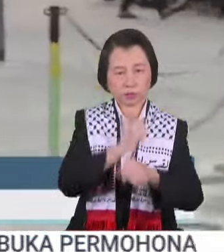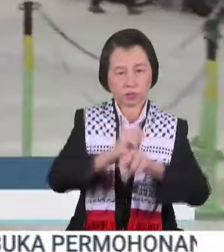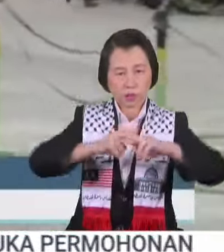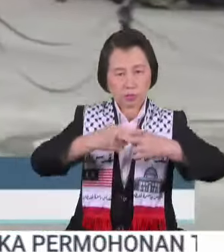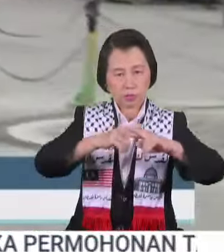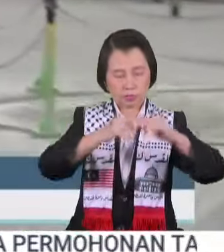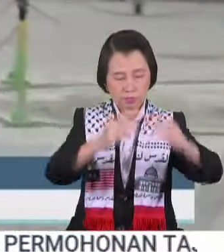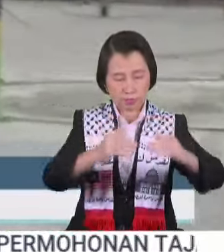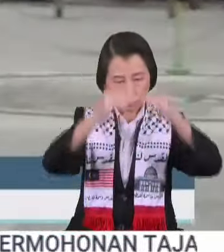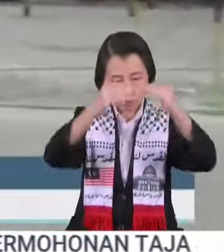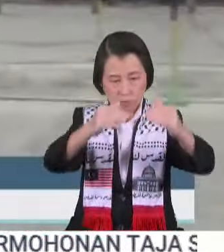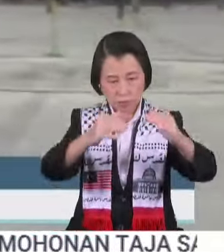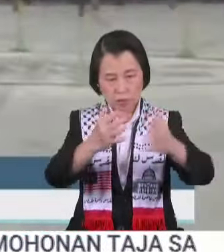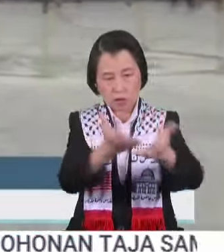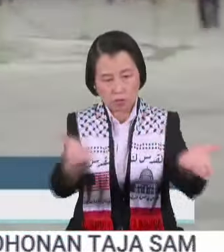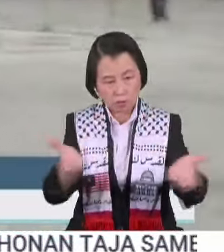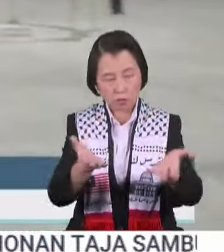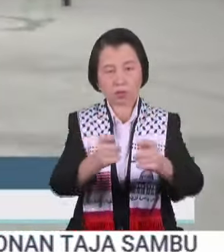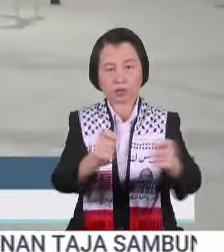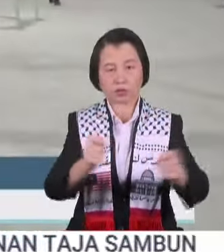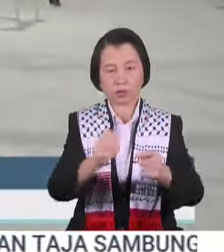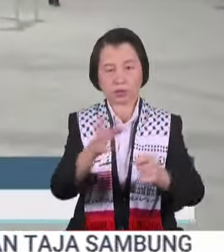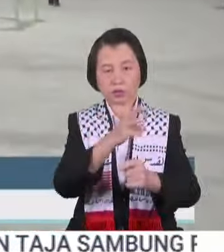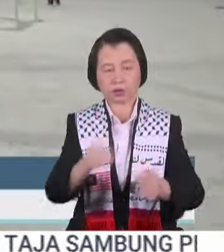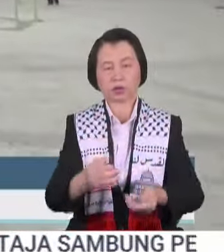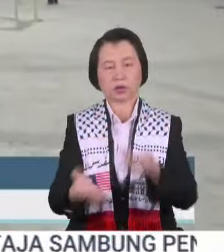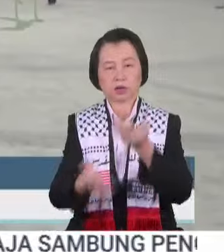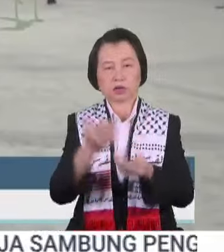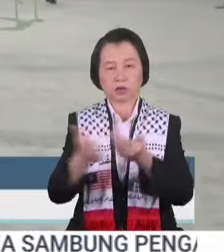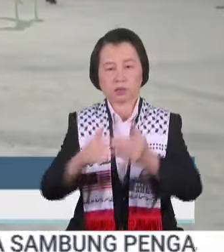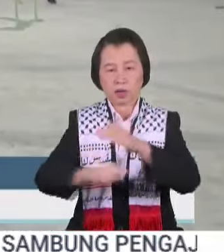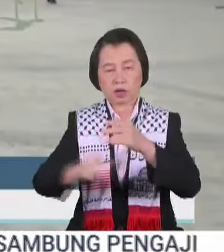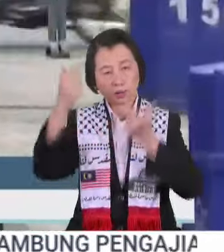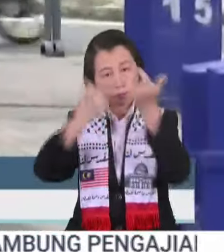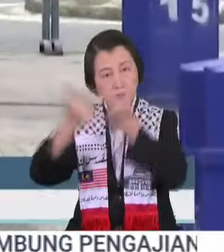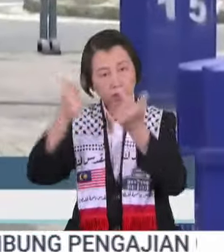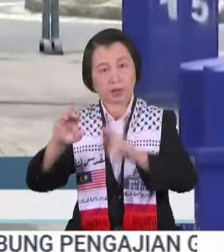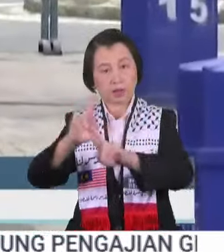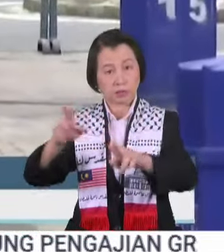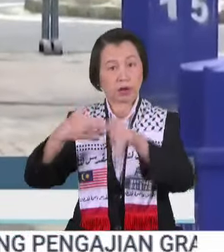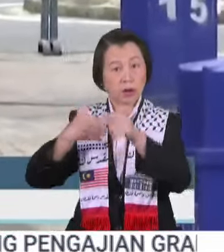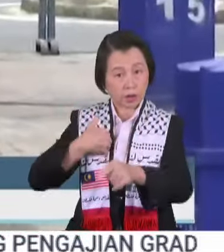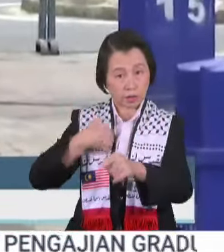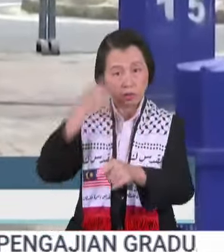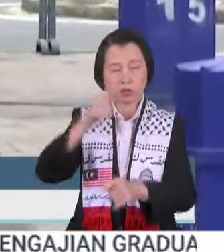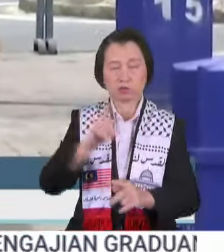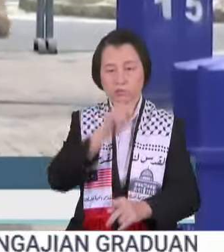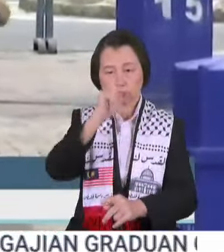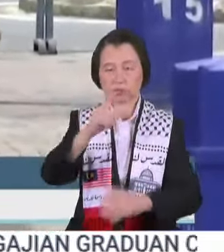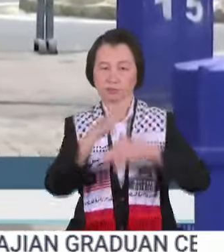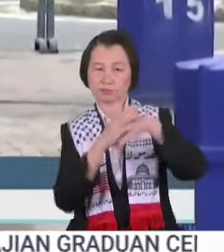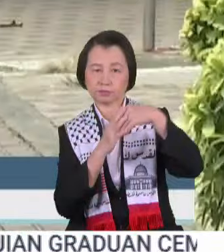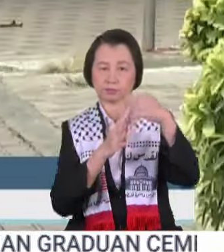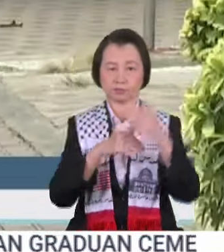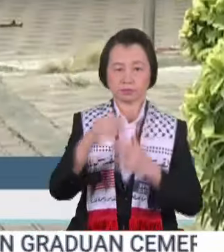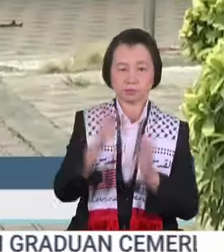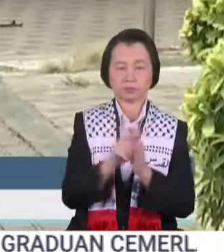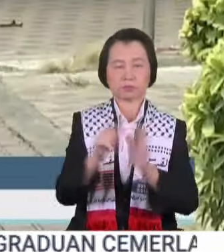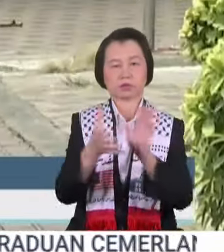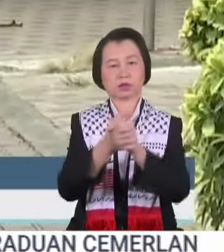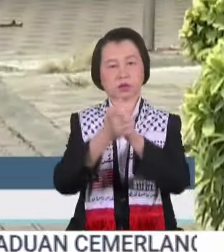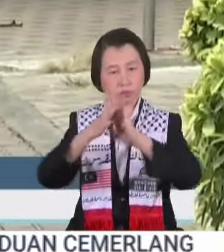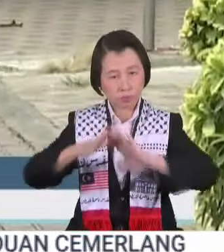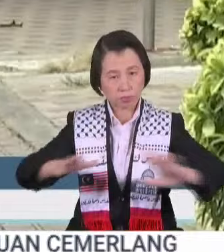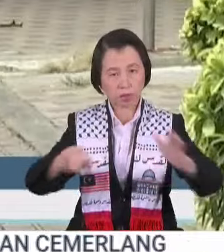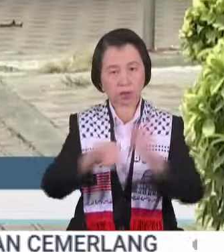dan penektarafan fizikal prasarana serta kemudahan asas pelancongan sedia ada demi memastikan keselesaan,